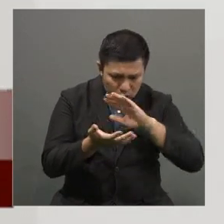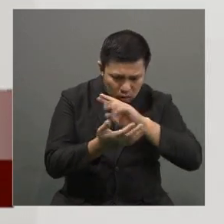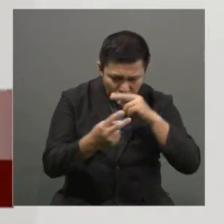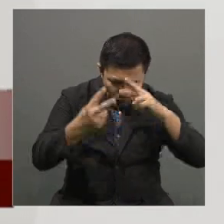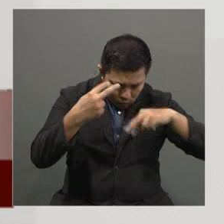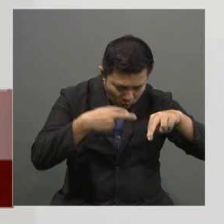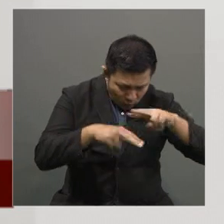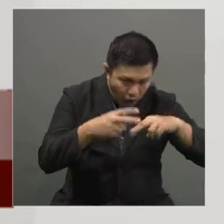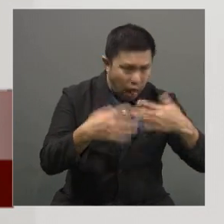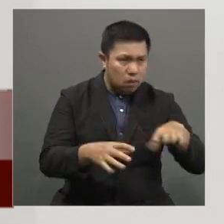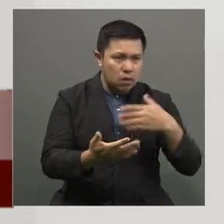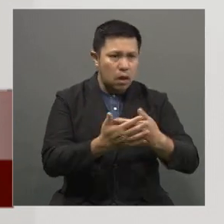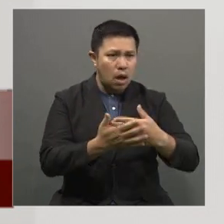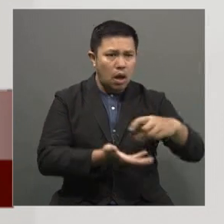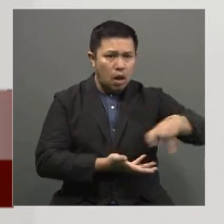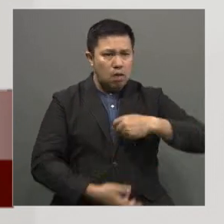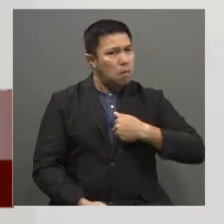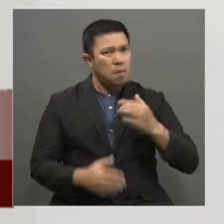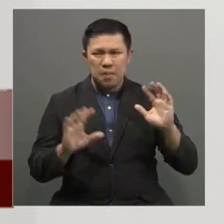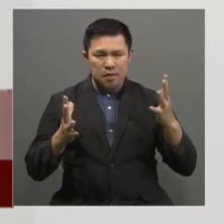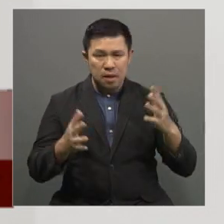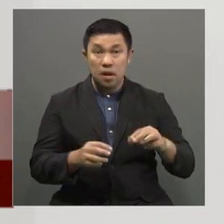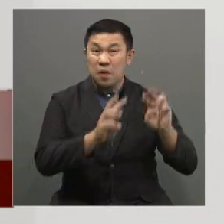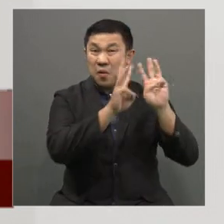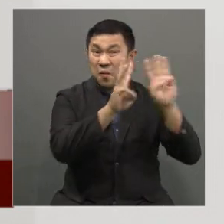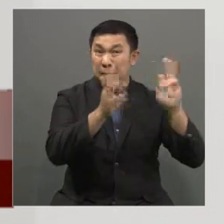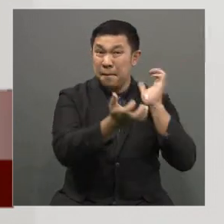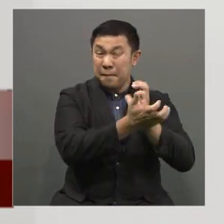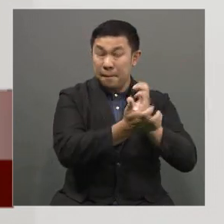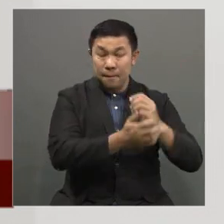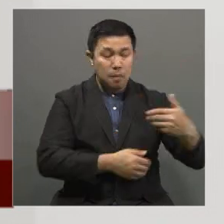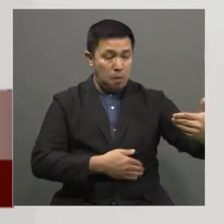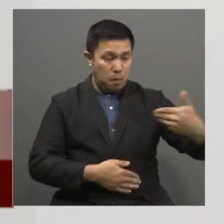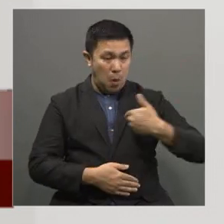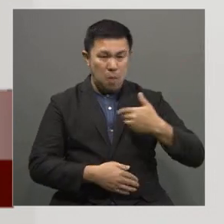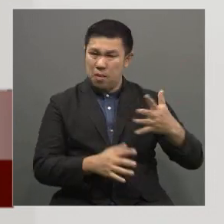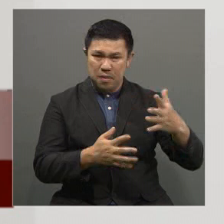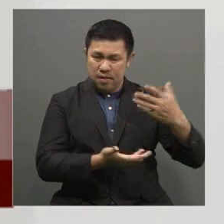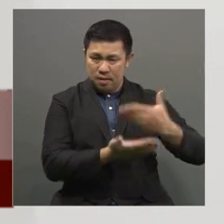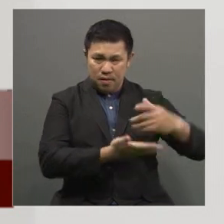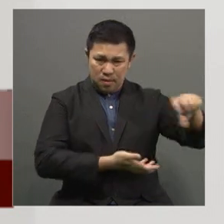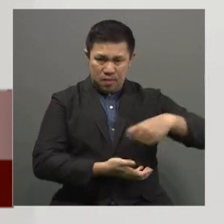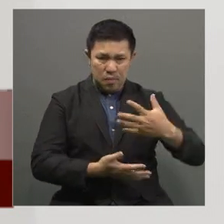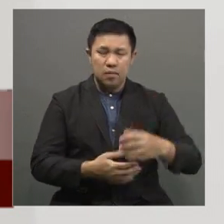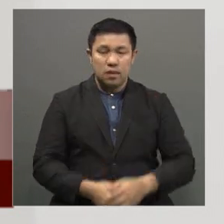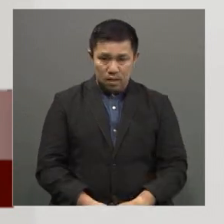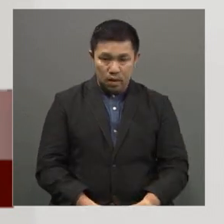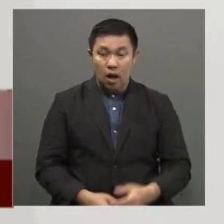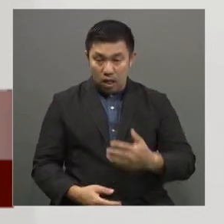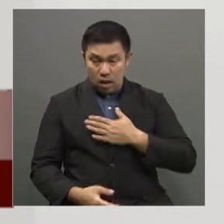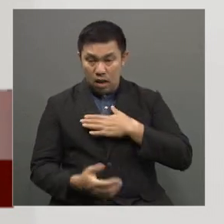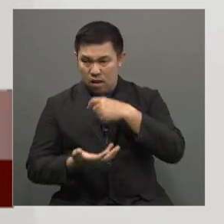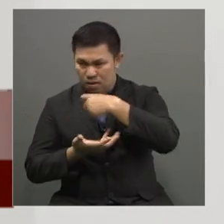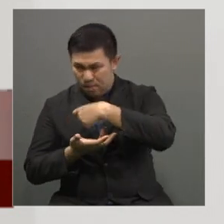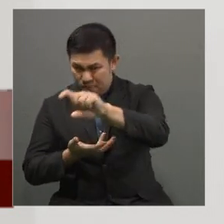เลยนะที่เป็นเว็บพนันไม่มีเว็บพนันไหนเข้ามาที่ผมแล้วไม่มีเว็บพนันไหนที่ออกจากผมเพราะ